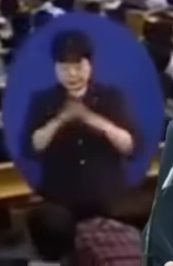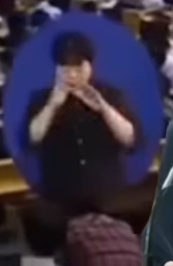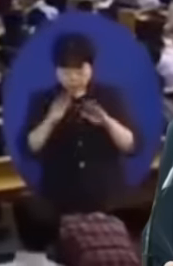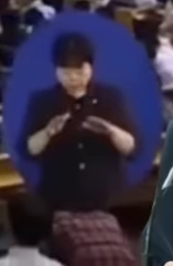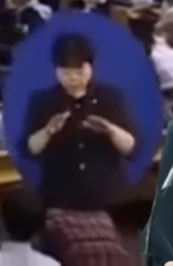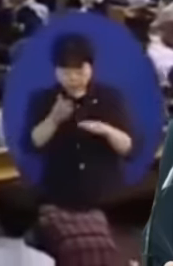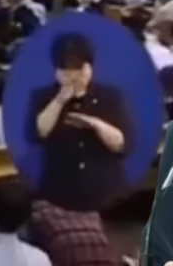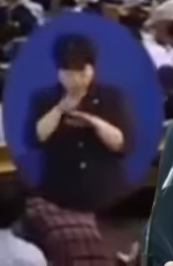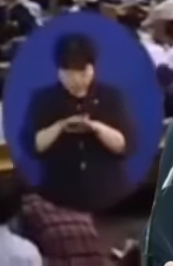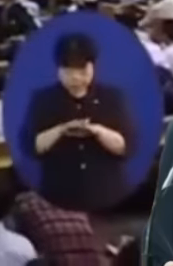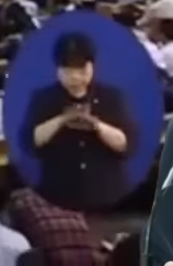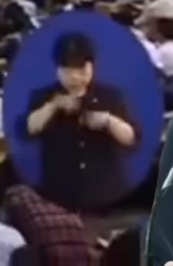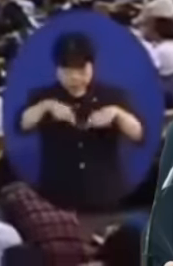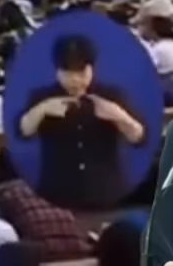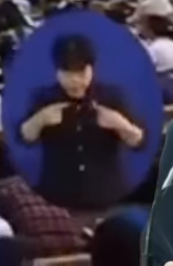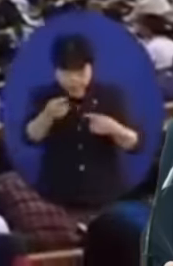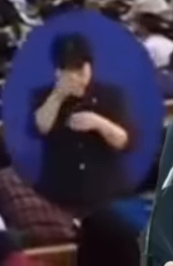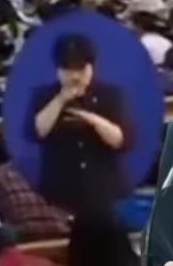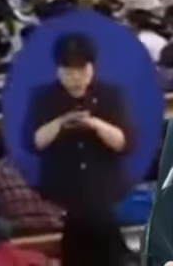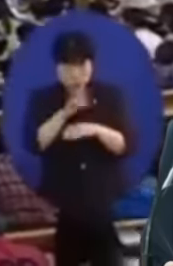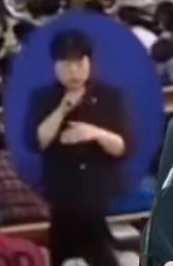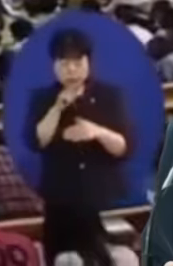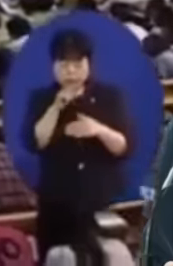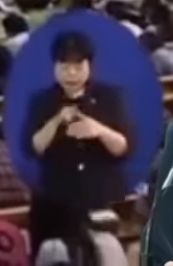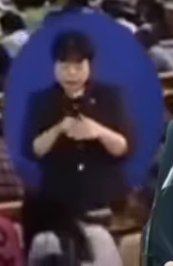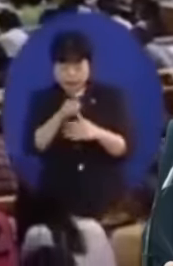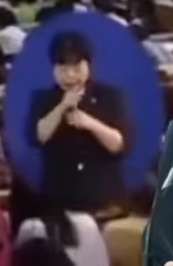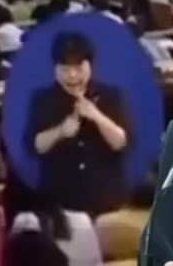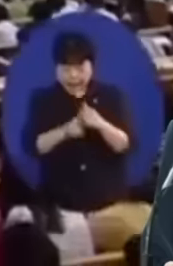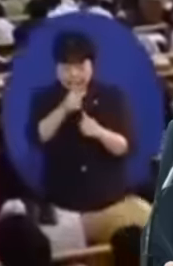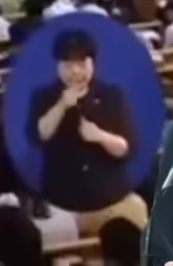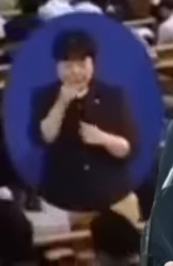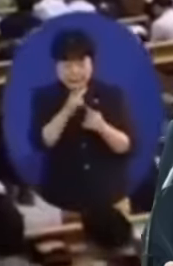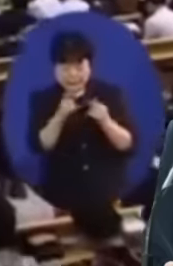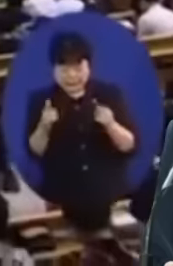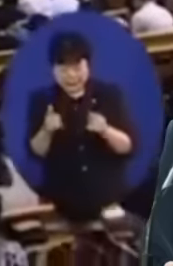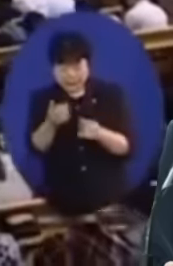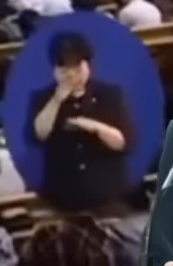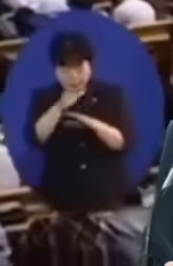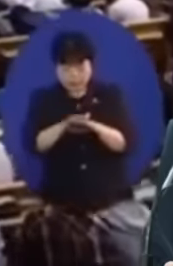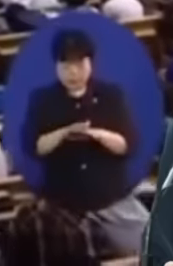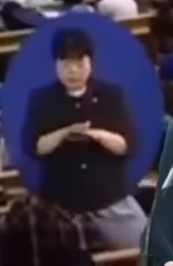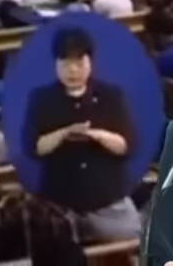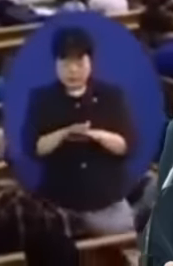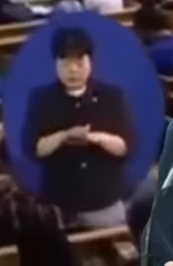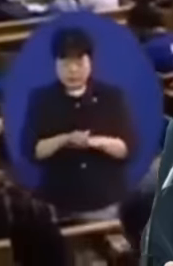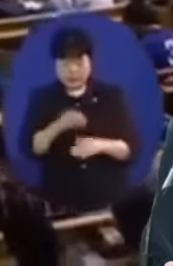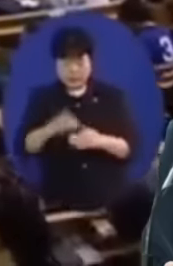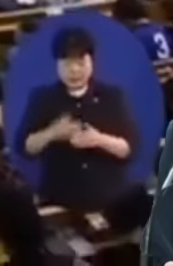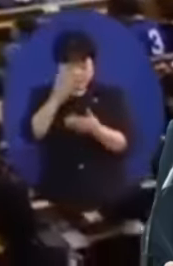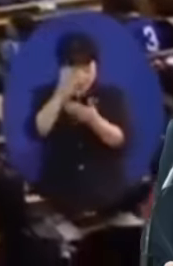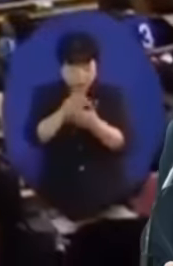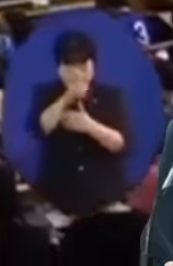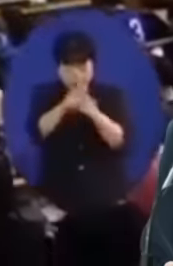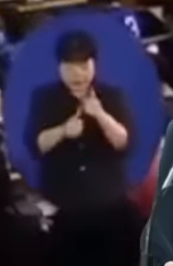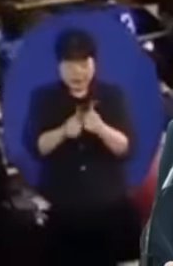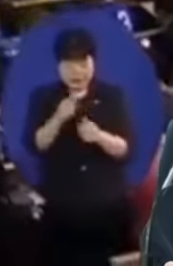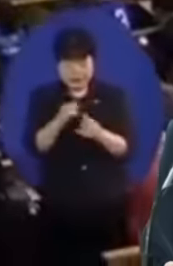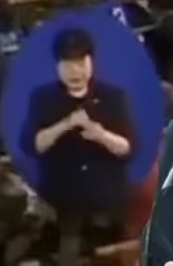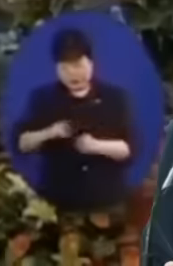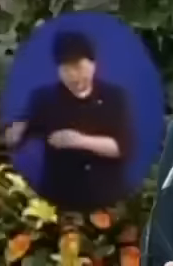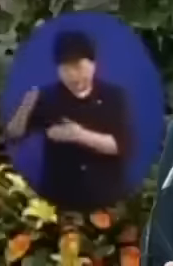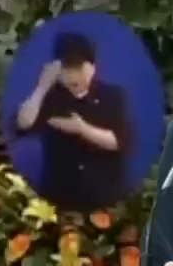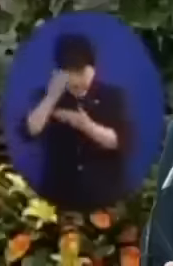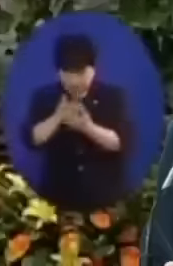오늘 예배당에 참석한 성도들 중에 하나님은 한 사람도 예배를 두지 않습니다. 한 사람도